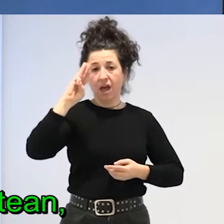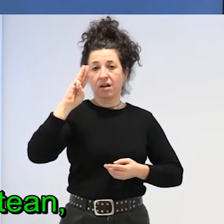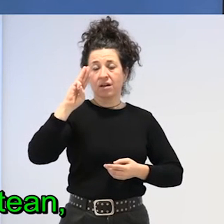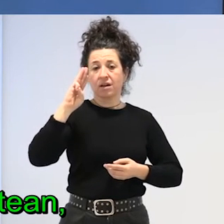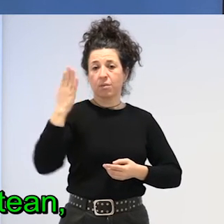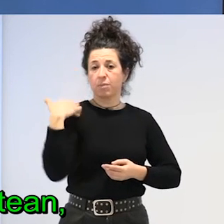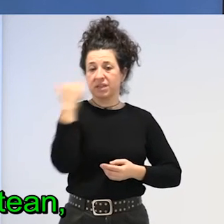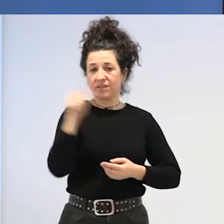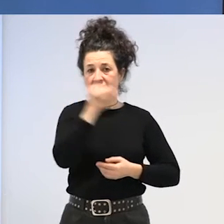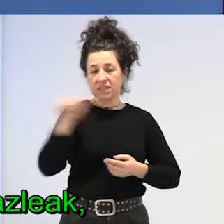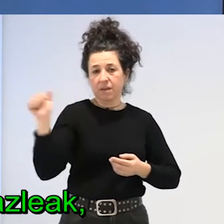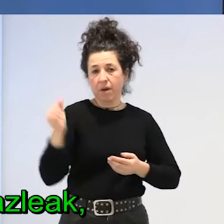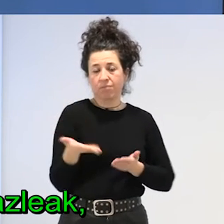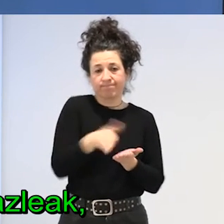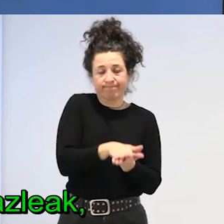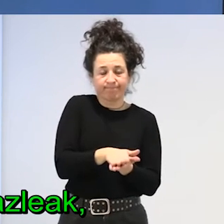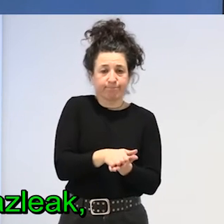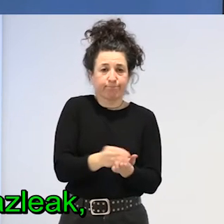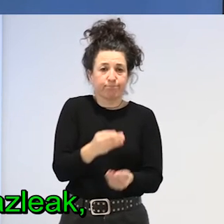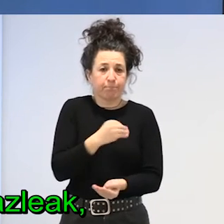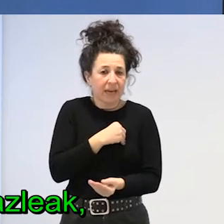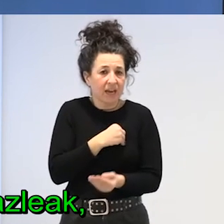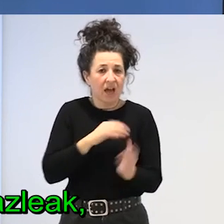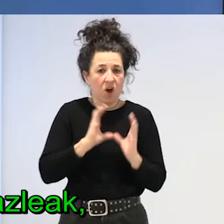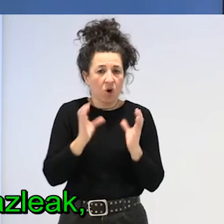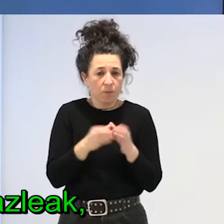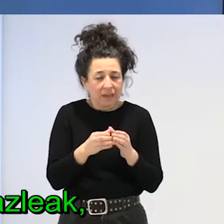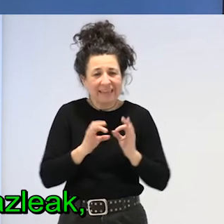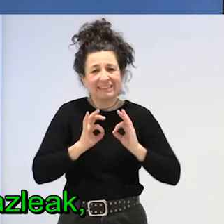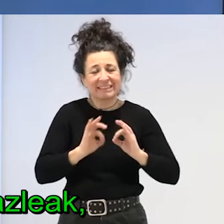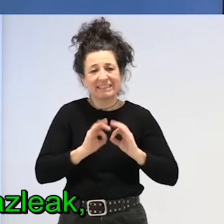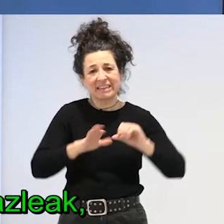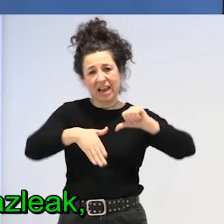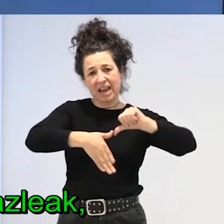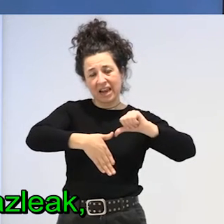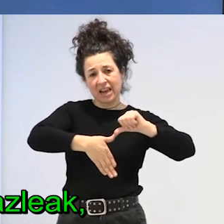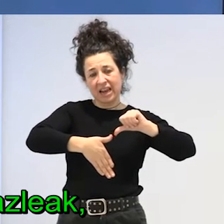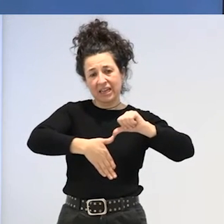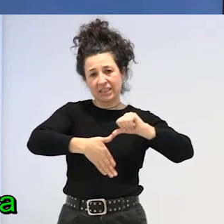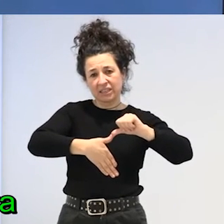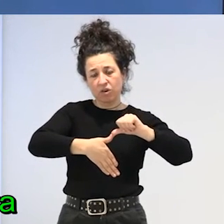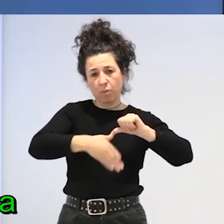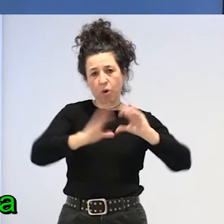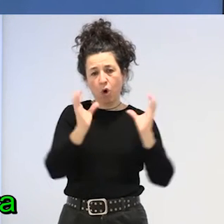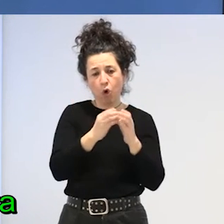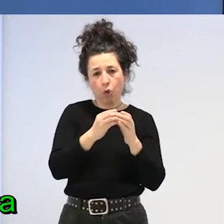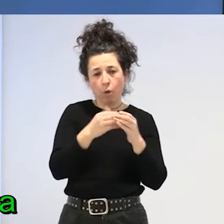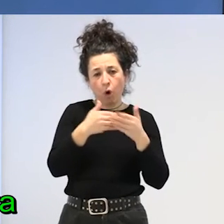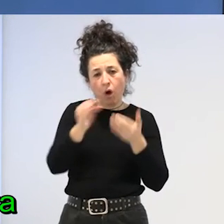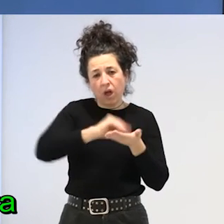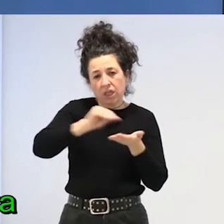izan dugu komunitatean, eta, bueno, dapatez be, Latinoamerikako idazleak, ba, omenatli